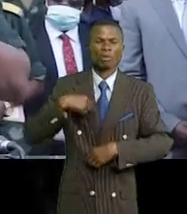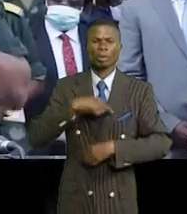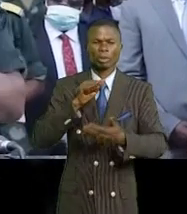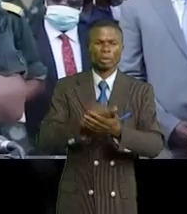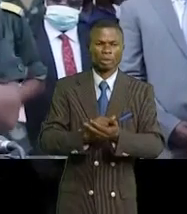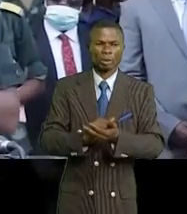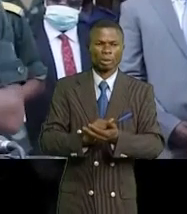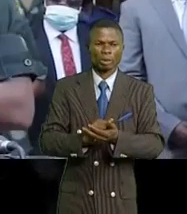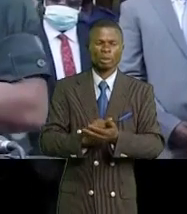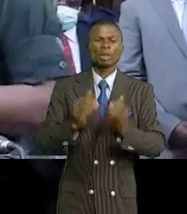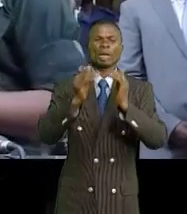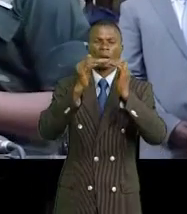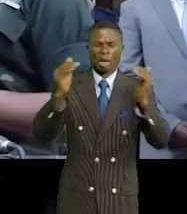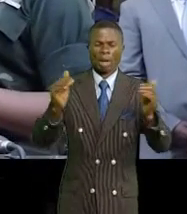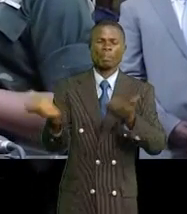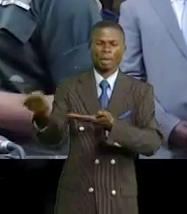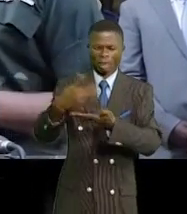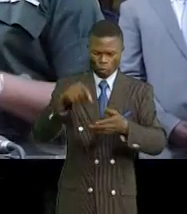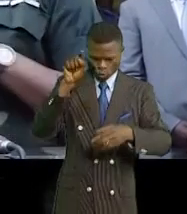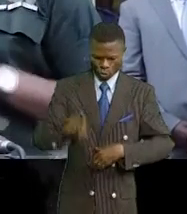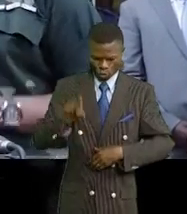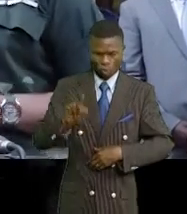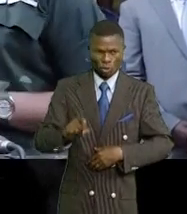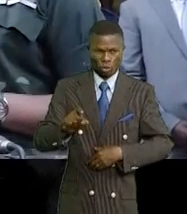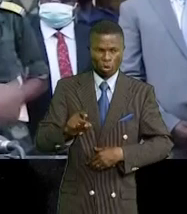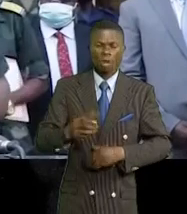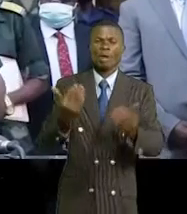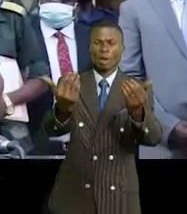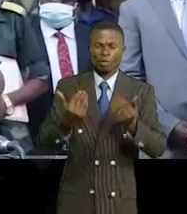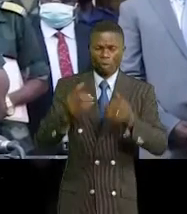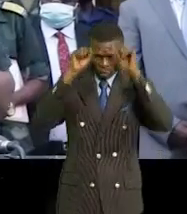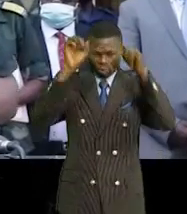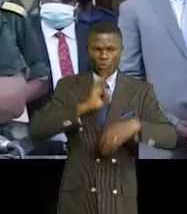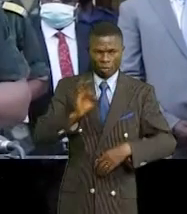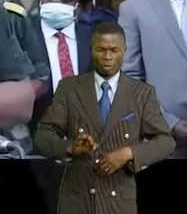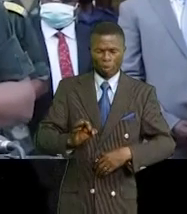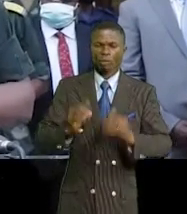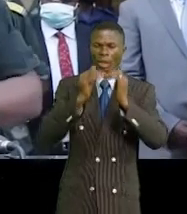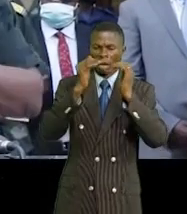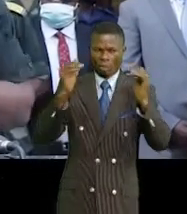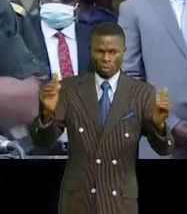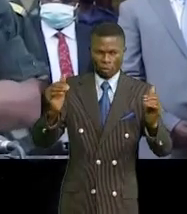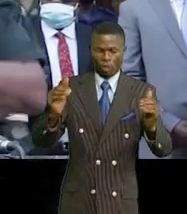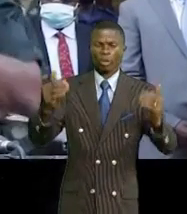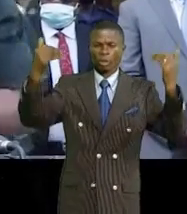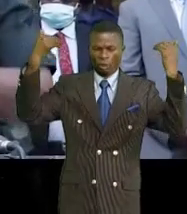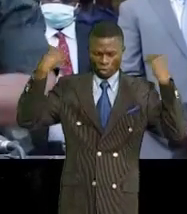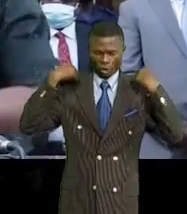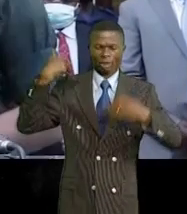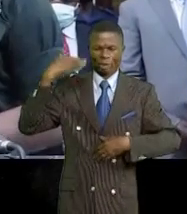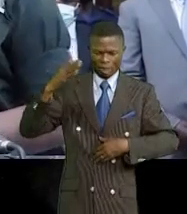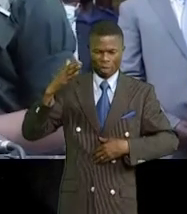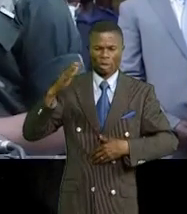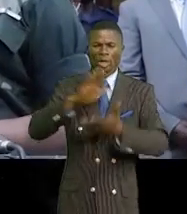la paix qui sera retrouvée dans cette province. Son vœu, c'est le rétablissement de l'autorité de l'État dans